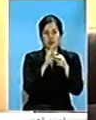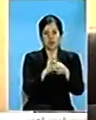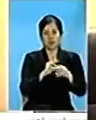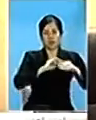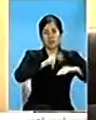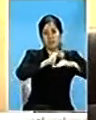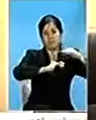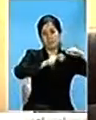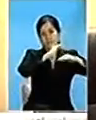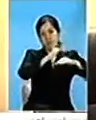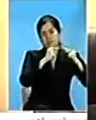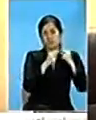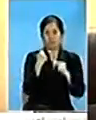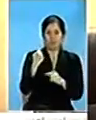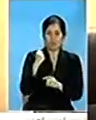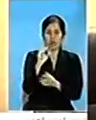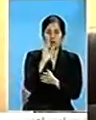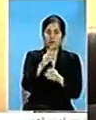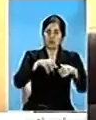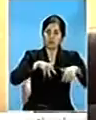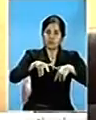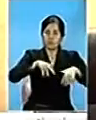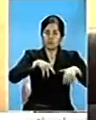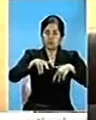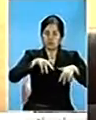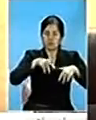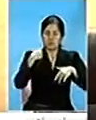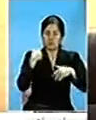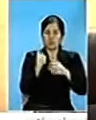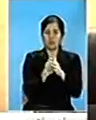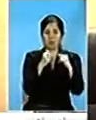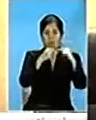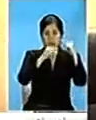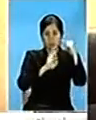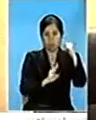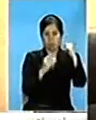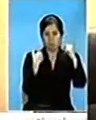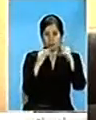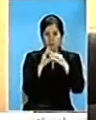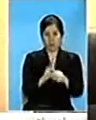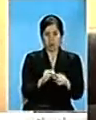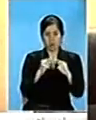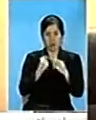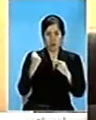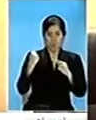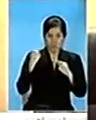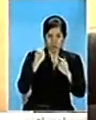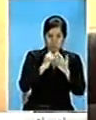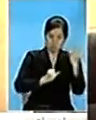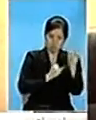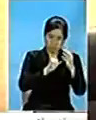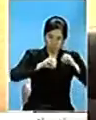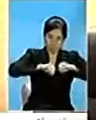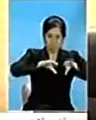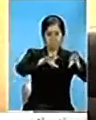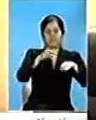ภาคประชาชนภาคประชาสังคมและยุทธศาสตร์ที่6คือเรื่องของการกระจายอำนาจดิฉันอยากจะ